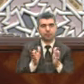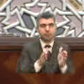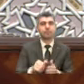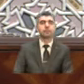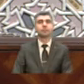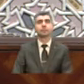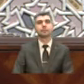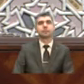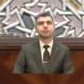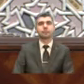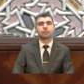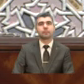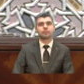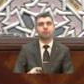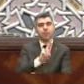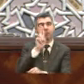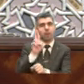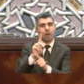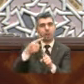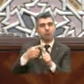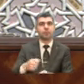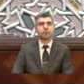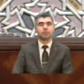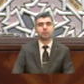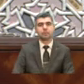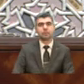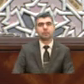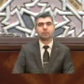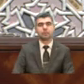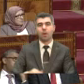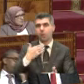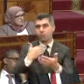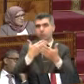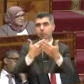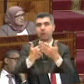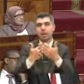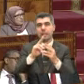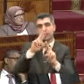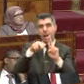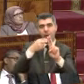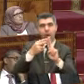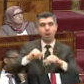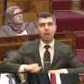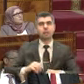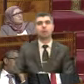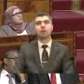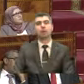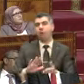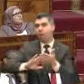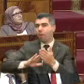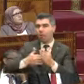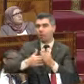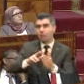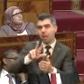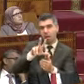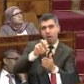الوزير. تعقيبكم سيدة النائبة المحترمة. شكرا سيد الوزير على الجواب ديالكم. الكل يؤمن أن الرياضة